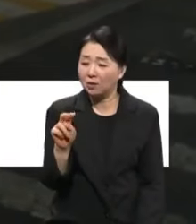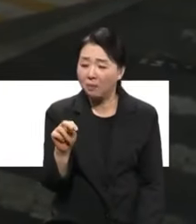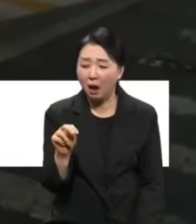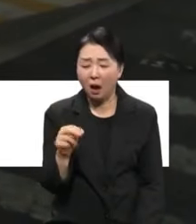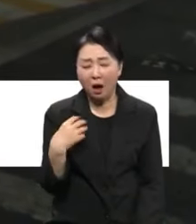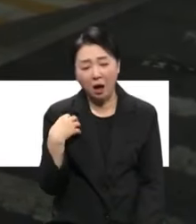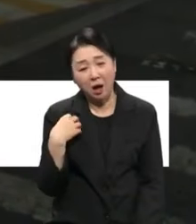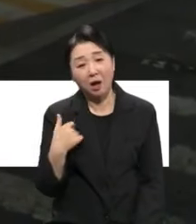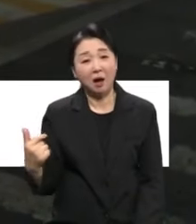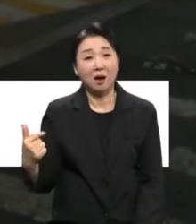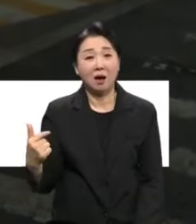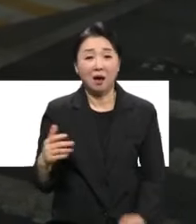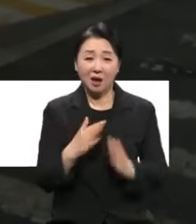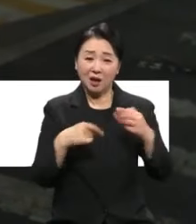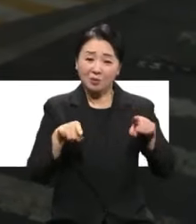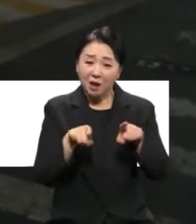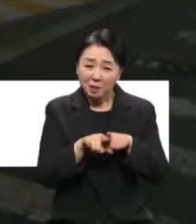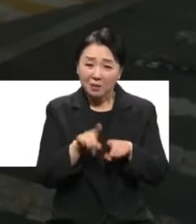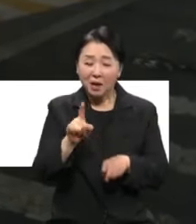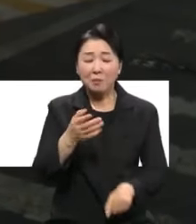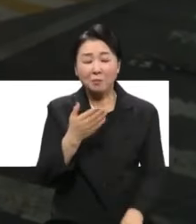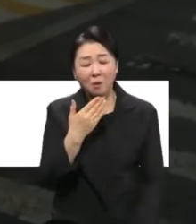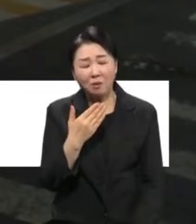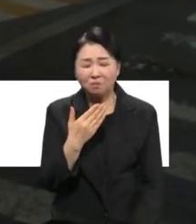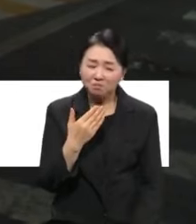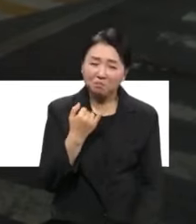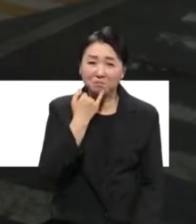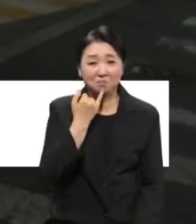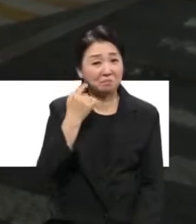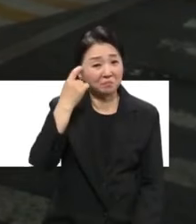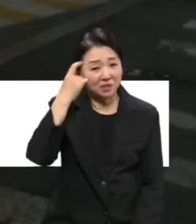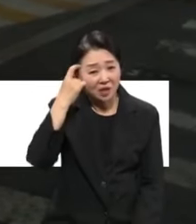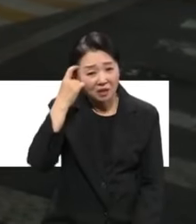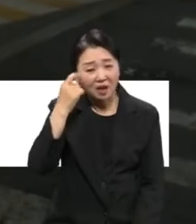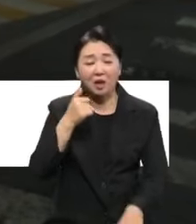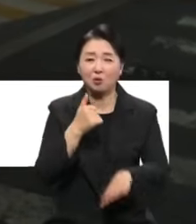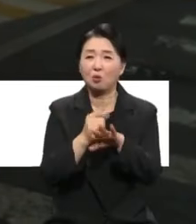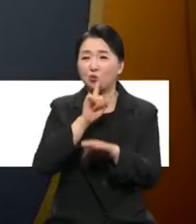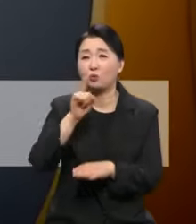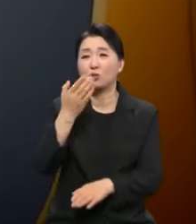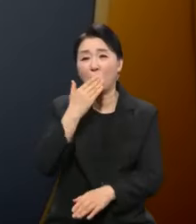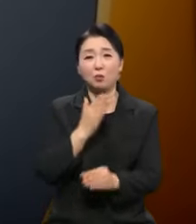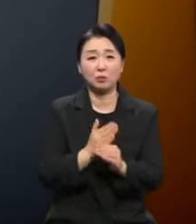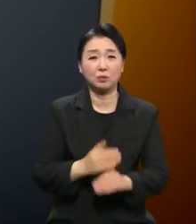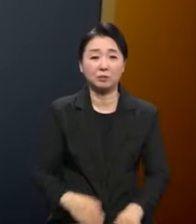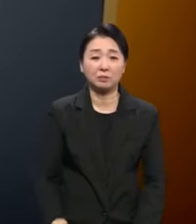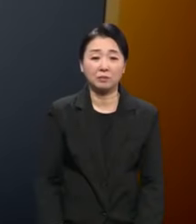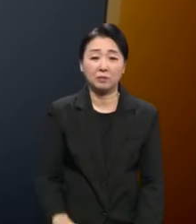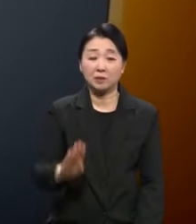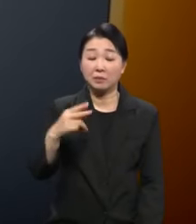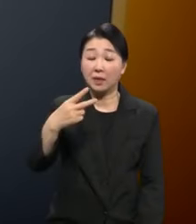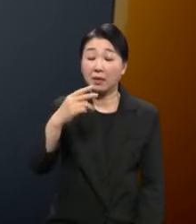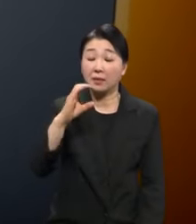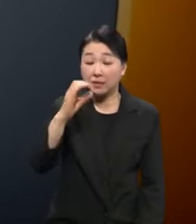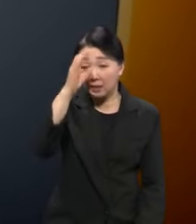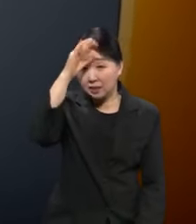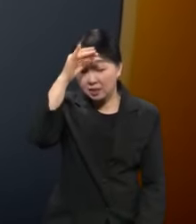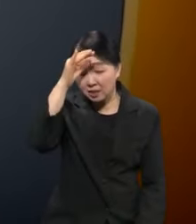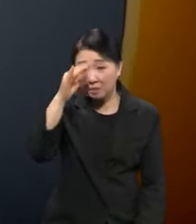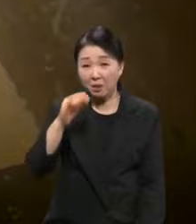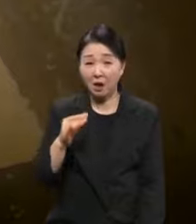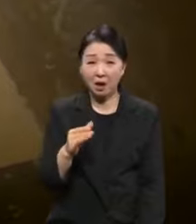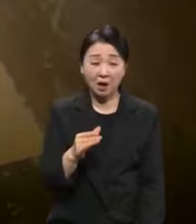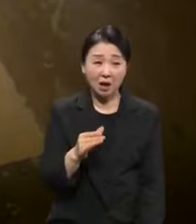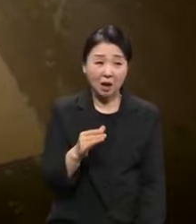하지만 가족끼리 한끼 때우기에는 아직 괜찮은 것 같아서 주문해서 먹고 있습니다. BHC 치킨은 원산지 변경